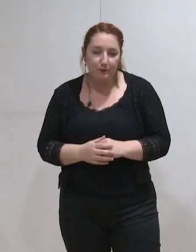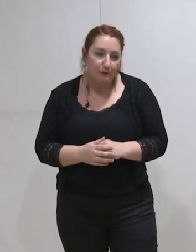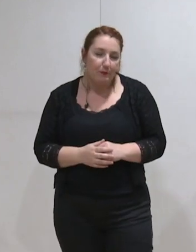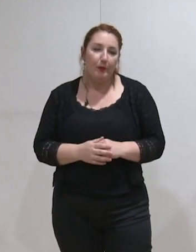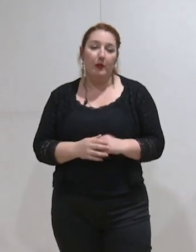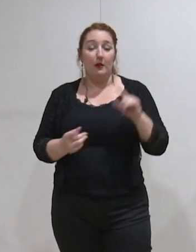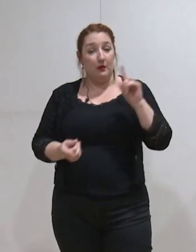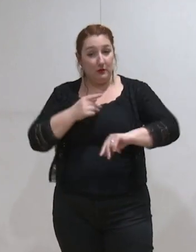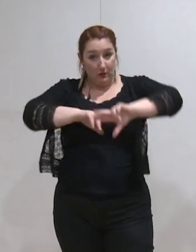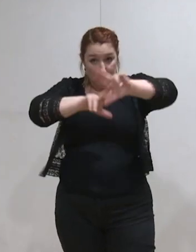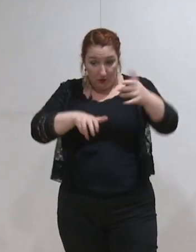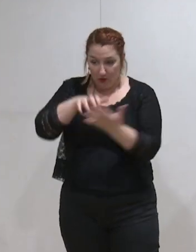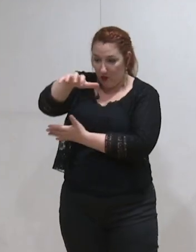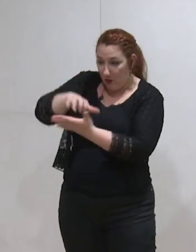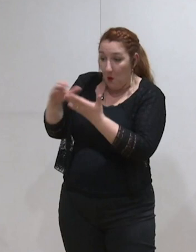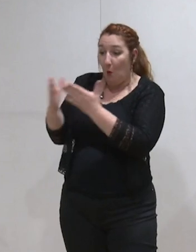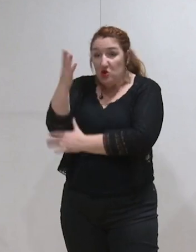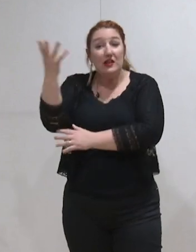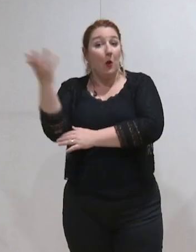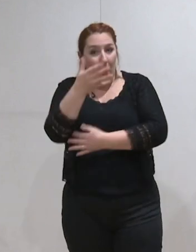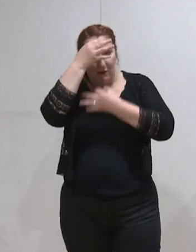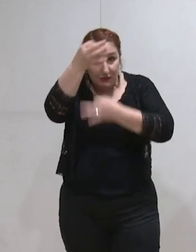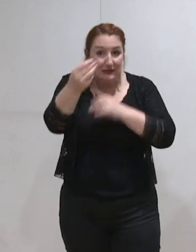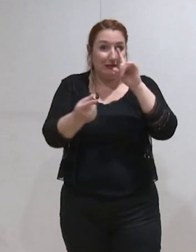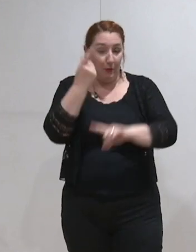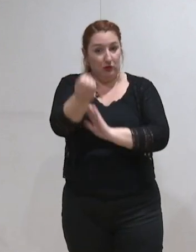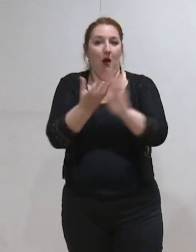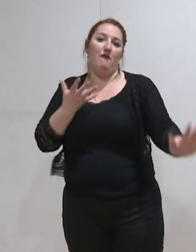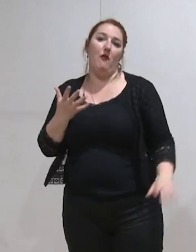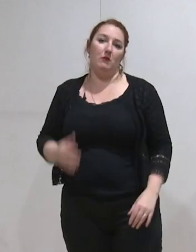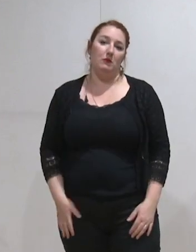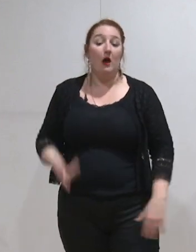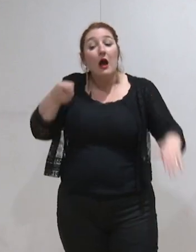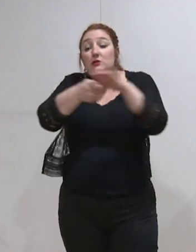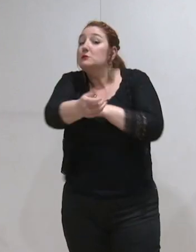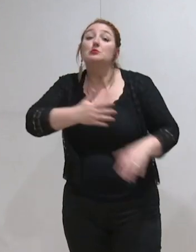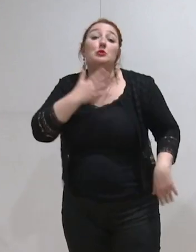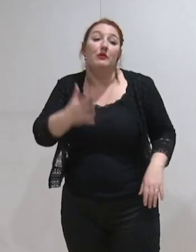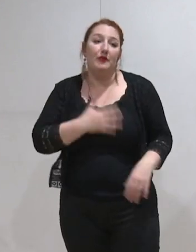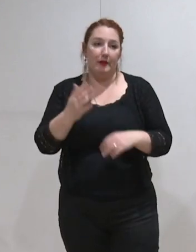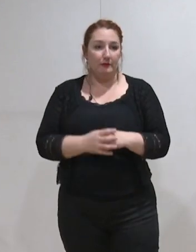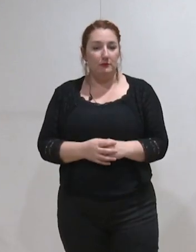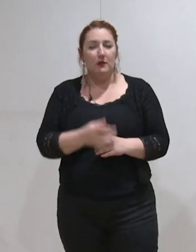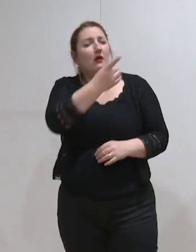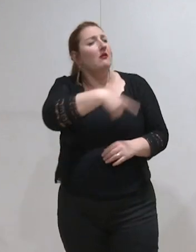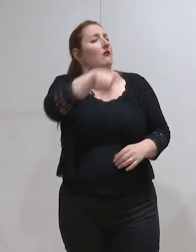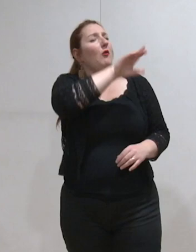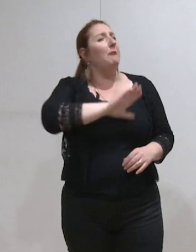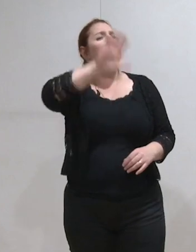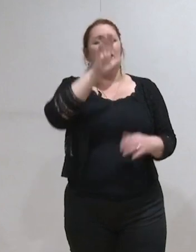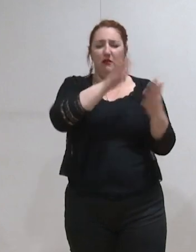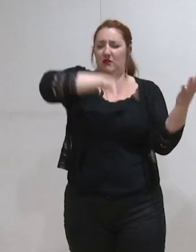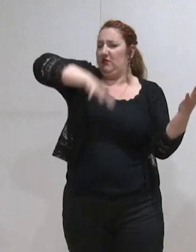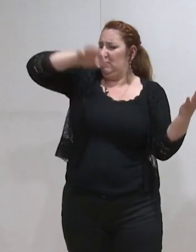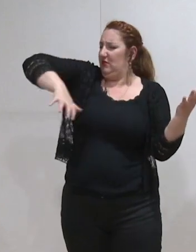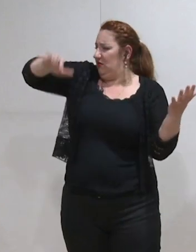rappeler le contenu des projets pour lequel nous subventionnons ces associations avec vous sous des des milliers de pages le